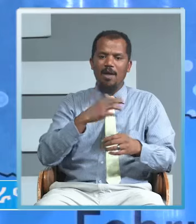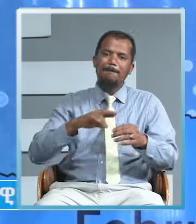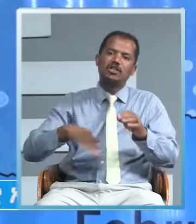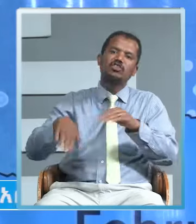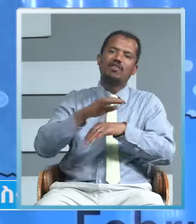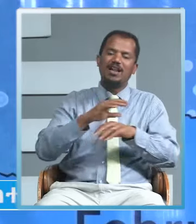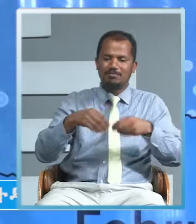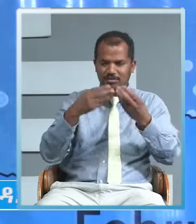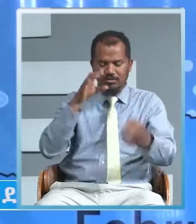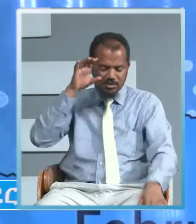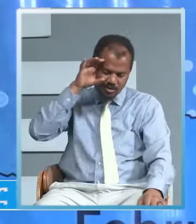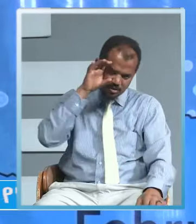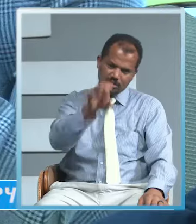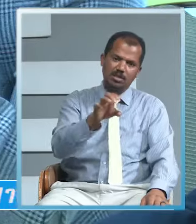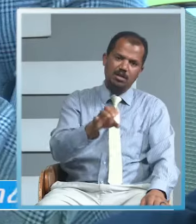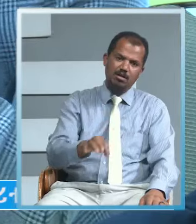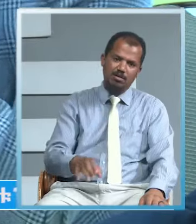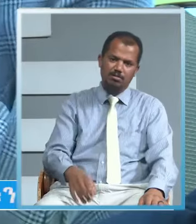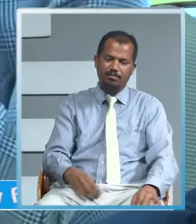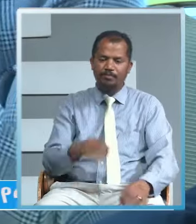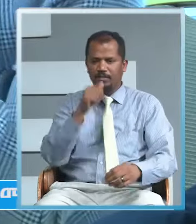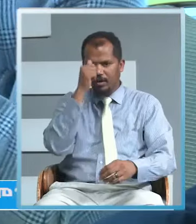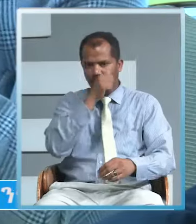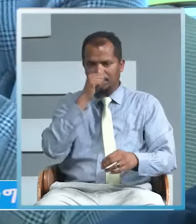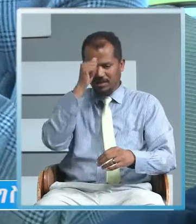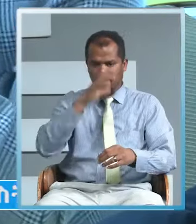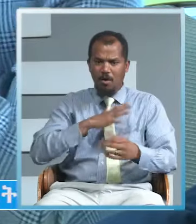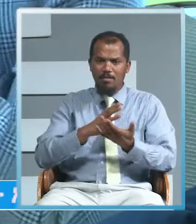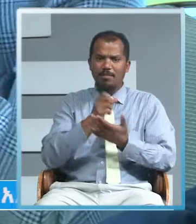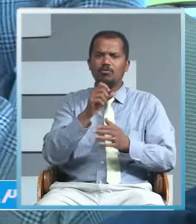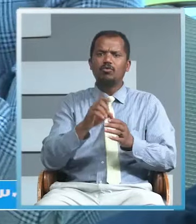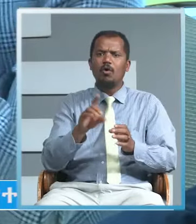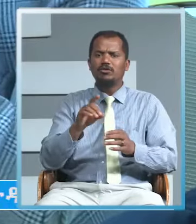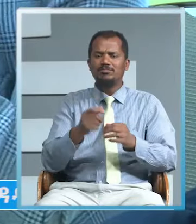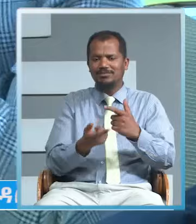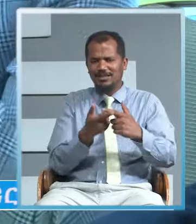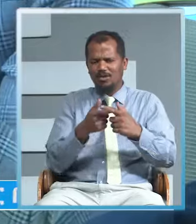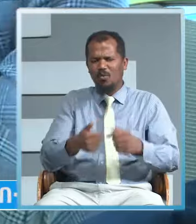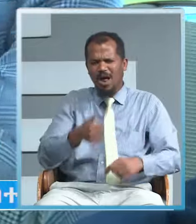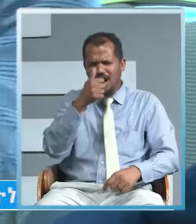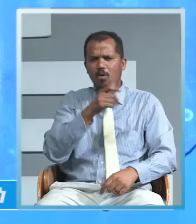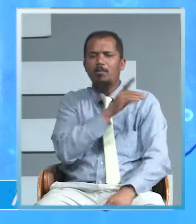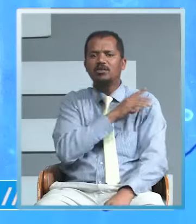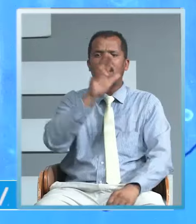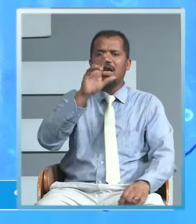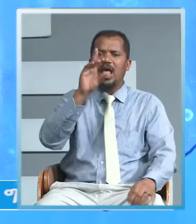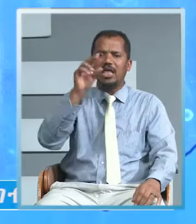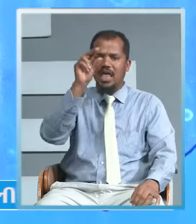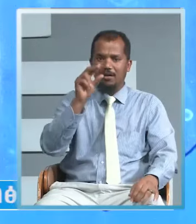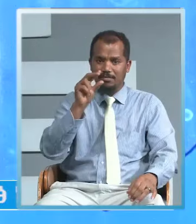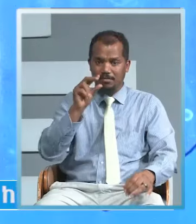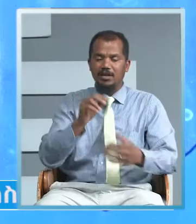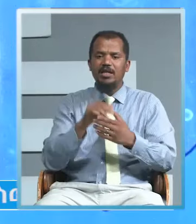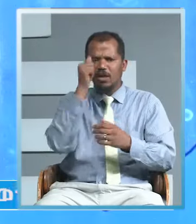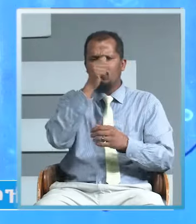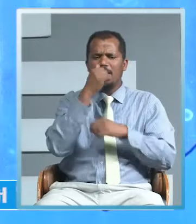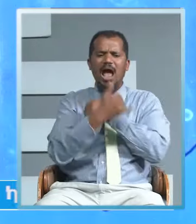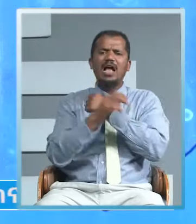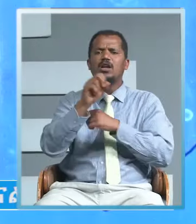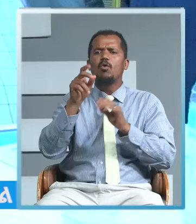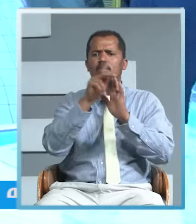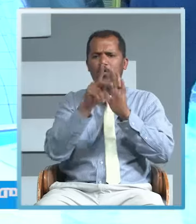መስጠት ግዴታው ነው የኢትዮጵያ ሰብአዊ መብቶች ኮሚሽን ምክትል ዋና ኮሚሽነር ራኬብ ታደሰ የኢትዮጵያ